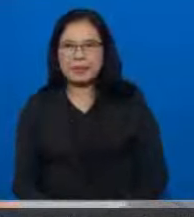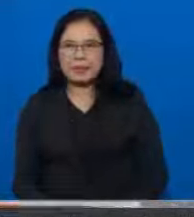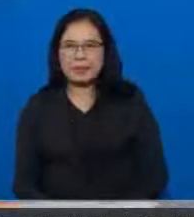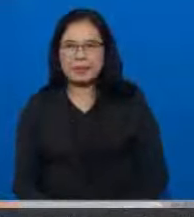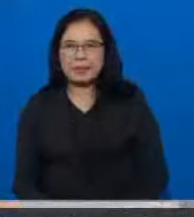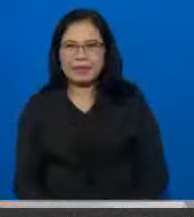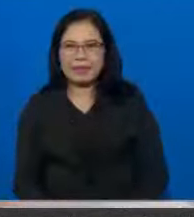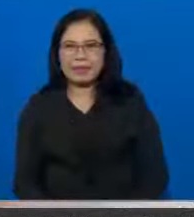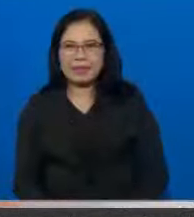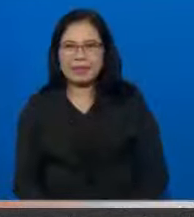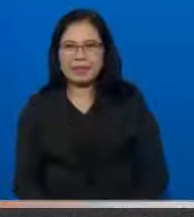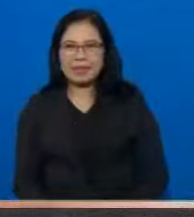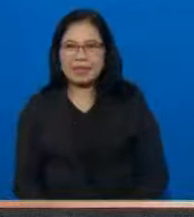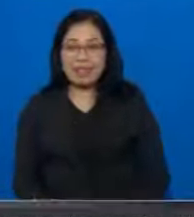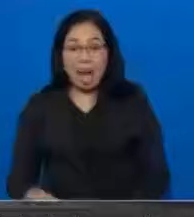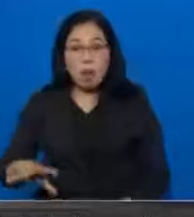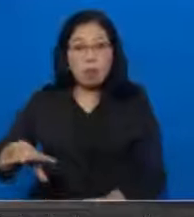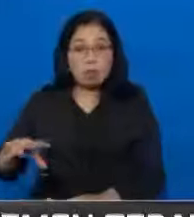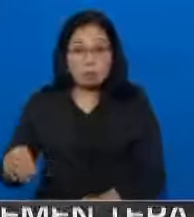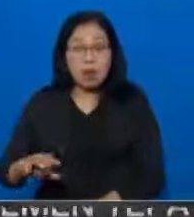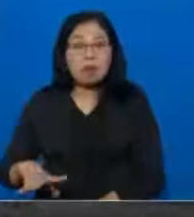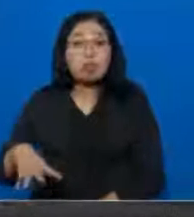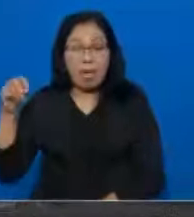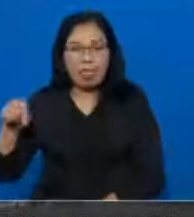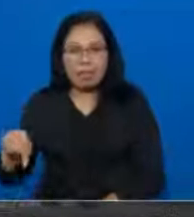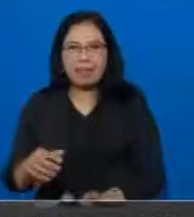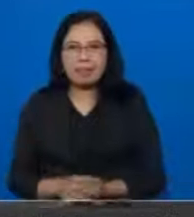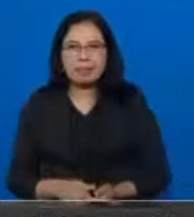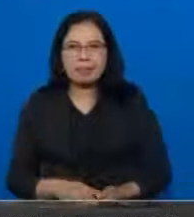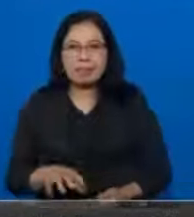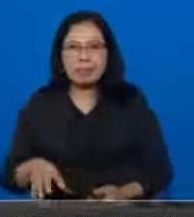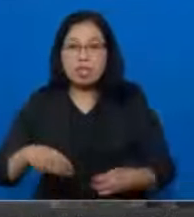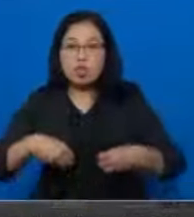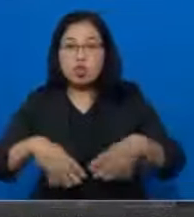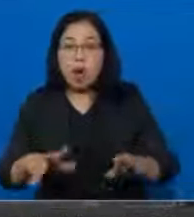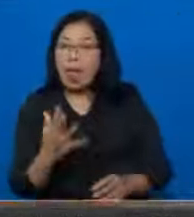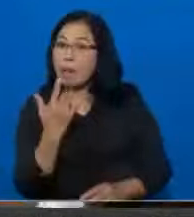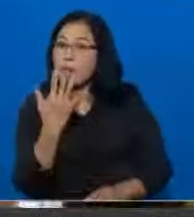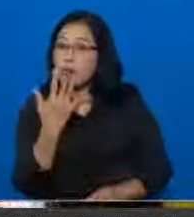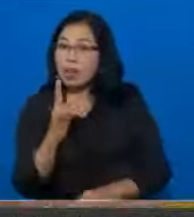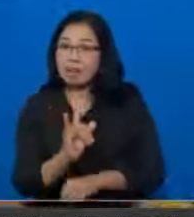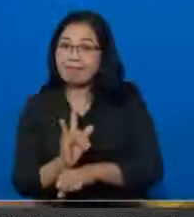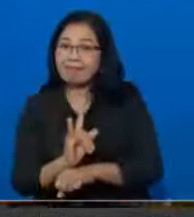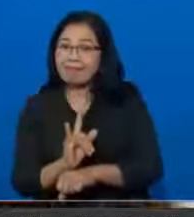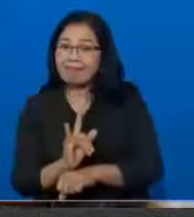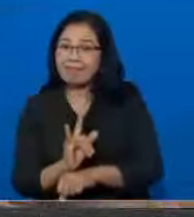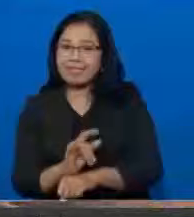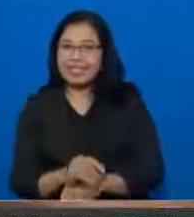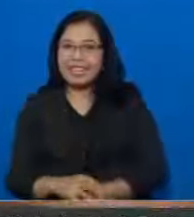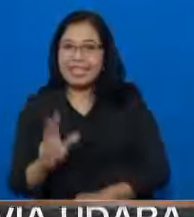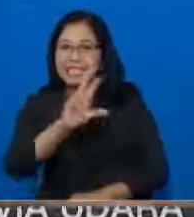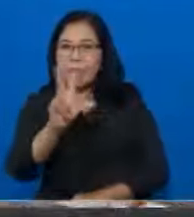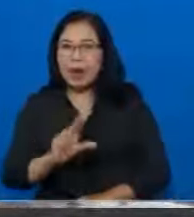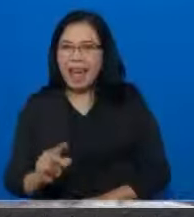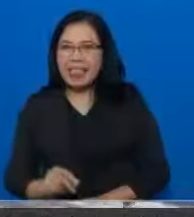Salah satu sentra penjualan bubur di kawasan Jabodetabek berada di Tambun Selatan, Kabupaten Bekasi, Jawa Barat. Ciri-ciri pedagang dari kampung bubur